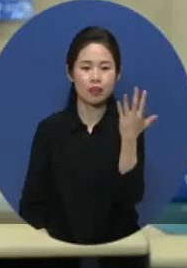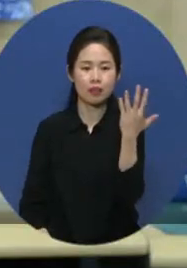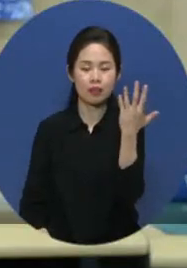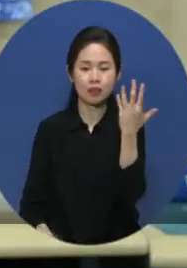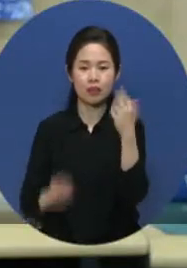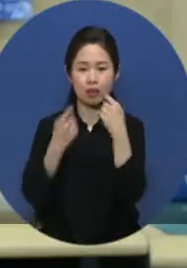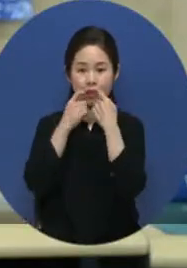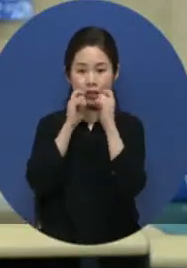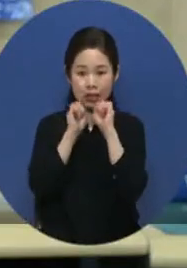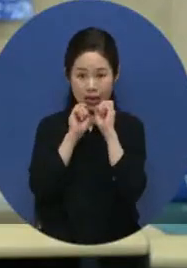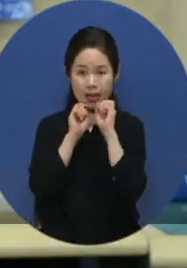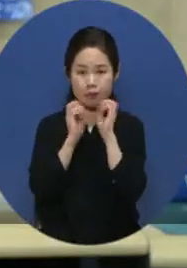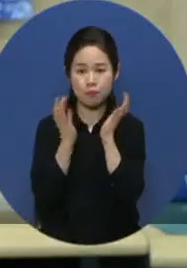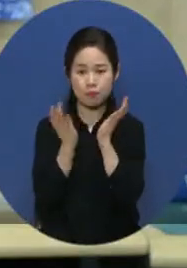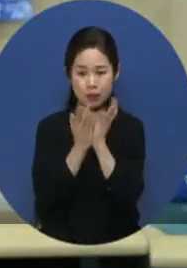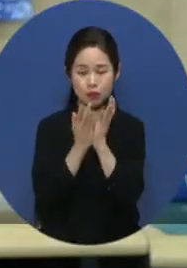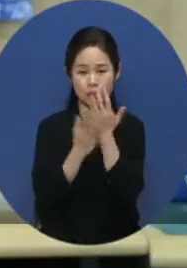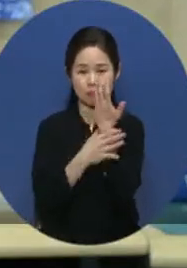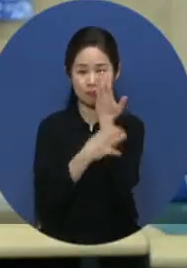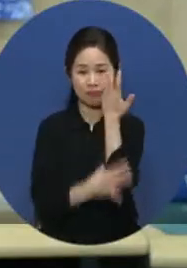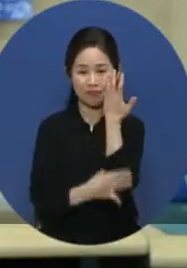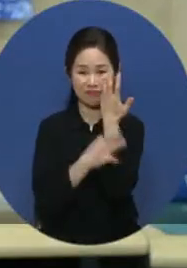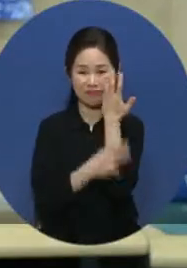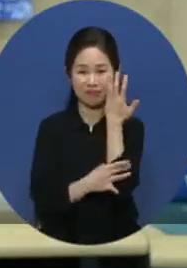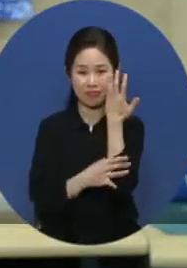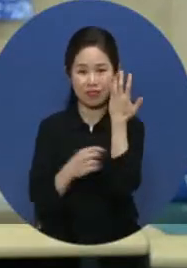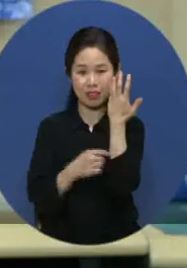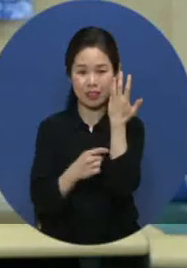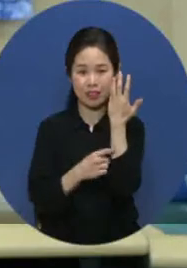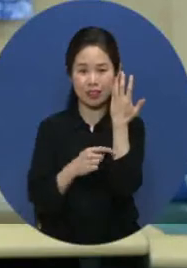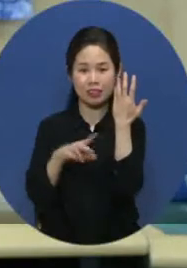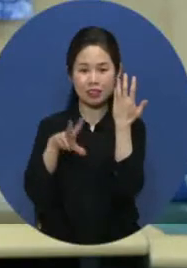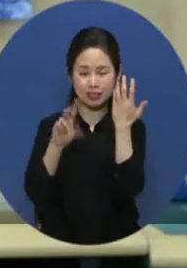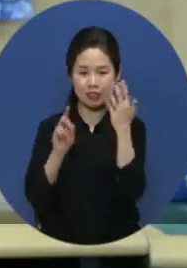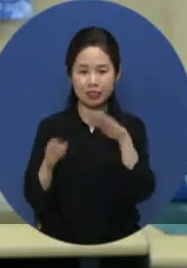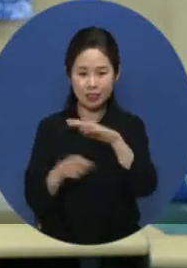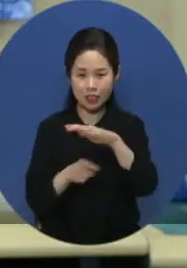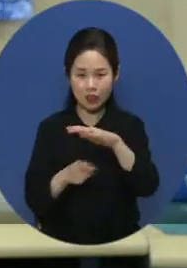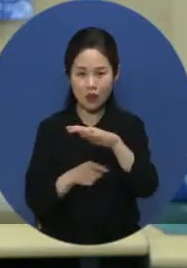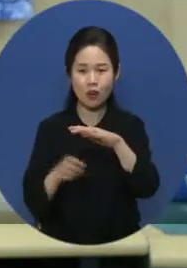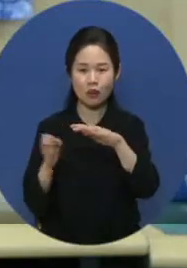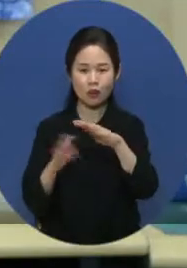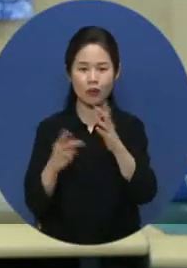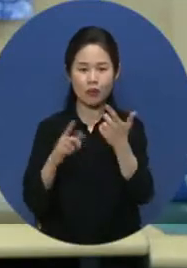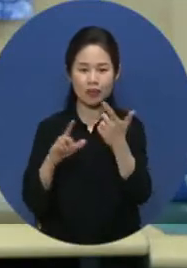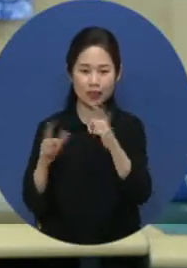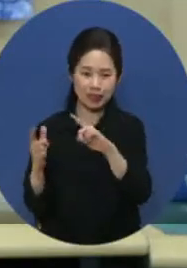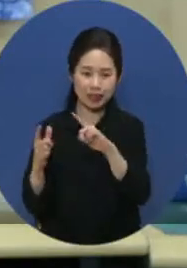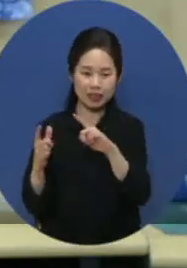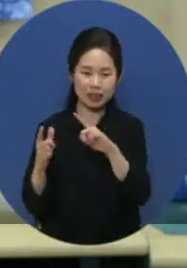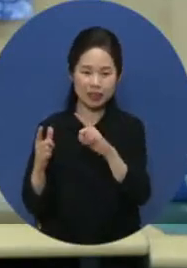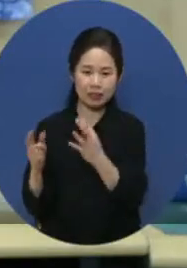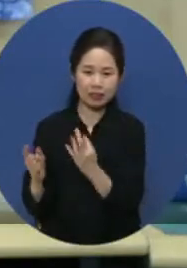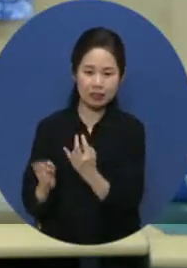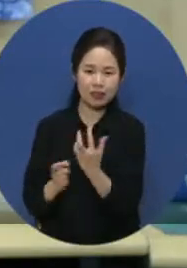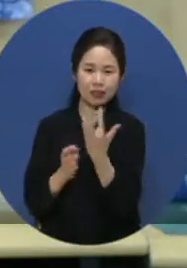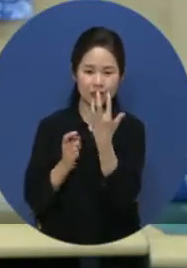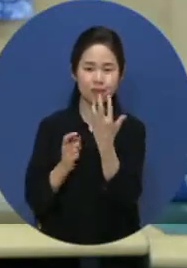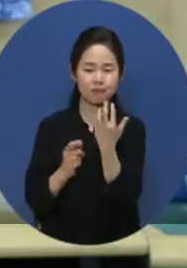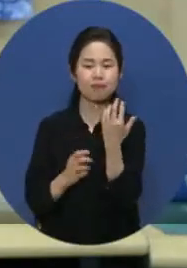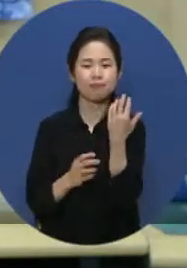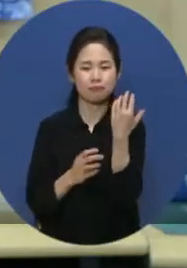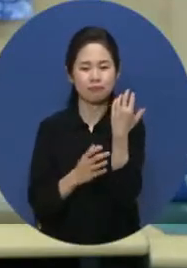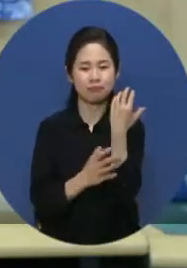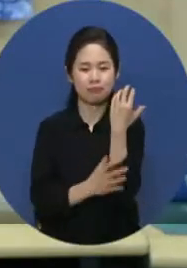맞춤형 소켓이라는 것을 3D 스캐너, 3D 모델링 툴, 프린터 등등을 써서 맞춤 제작을 하게 되는 거죠. 그래서